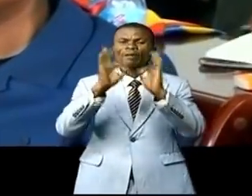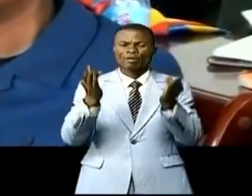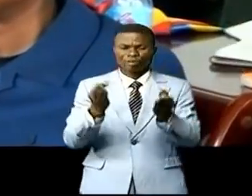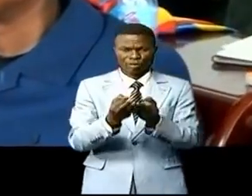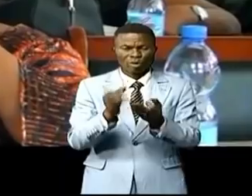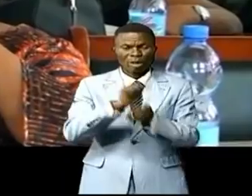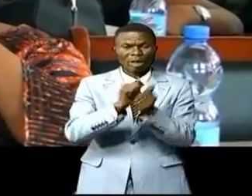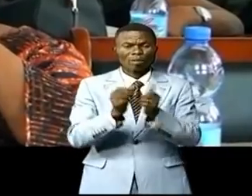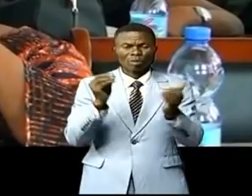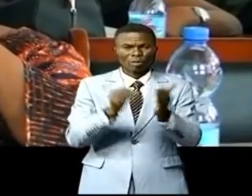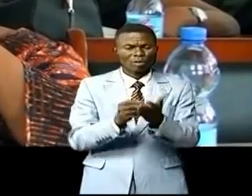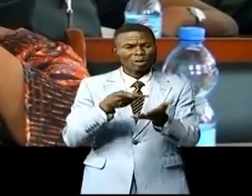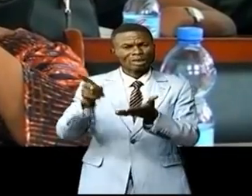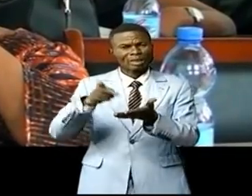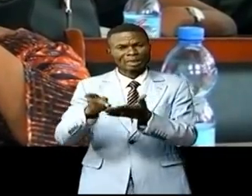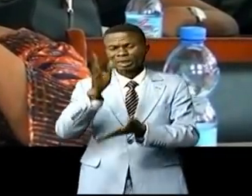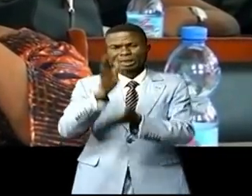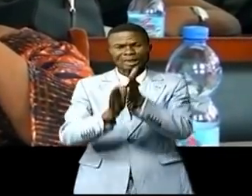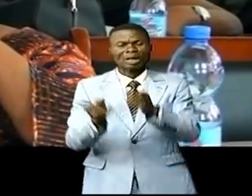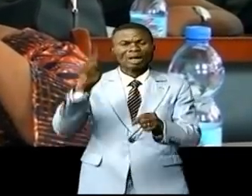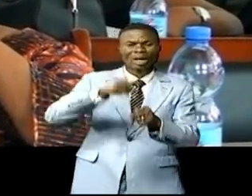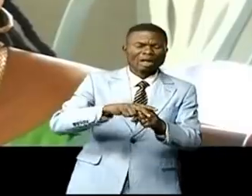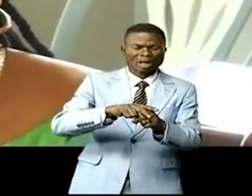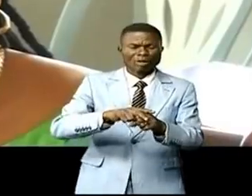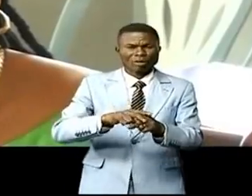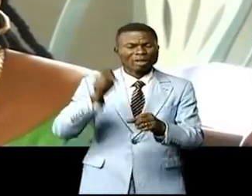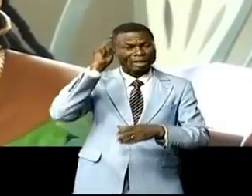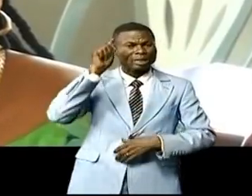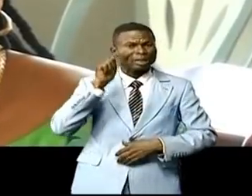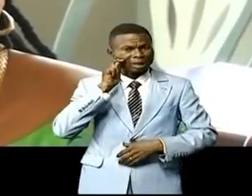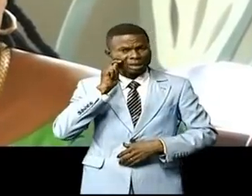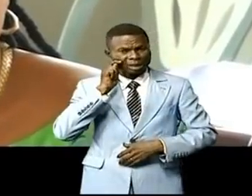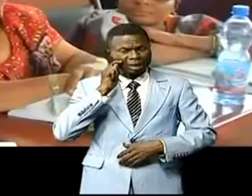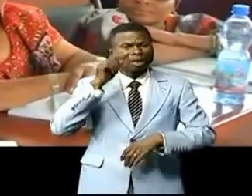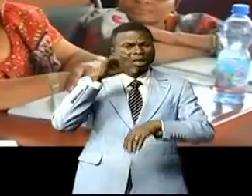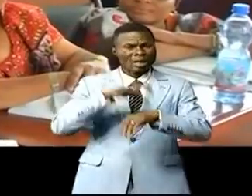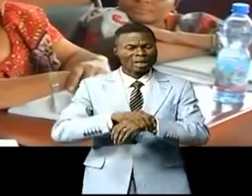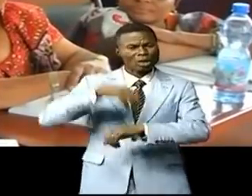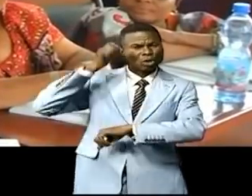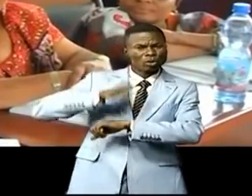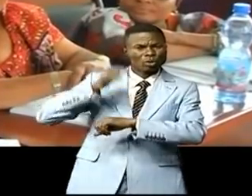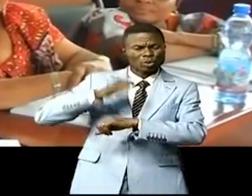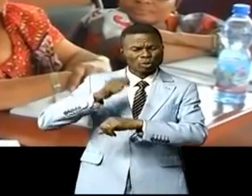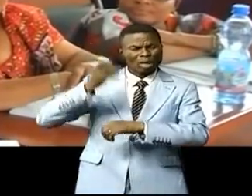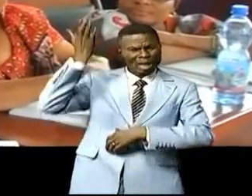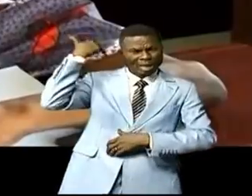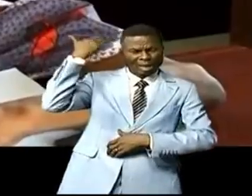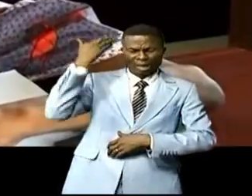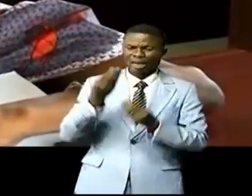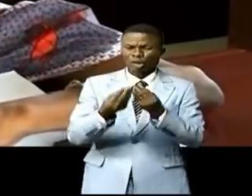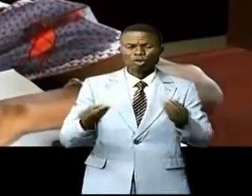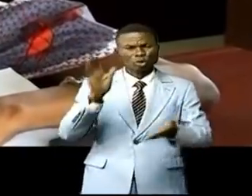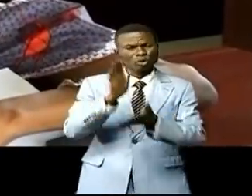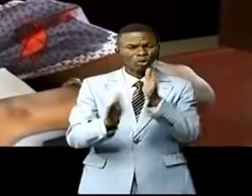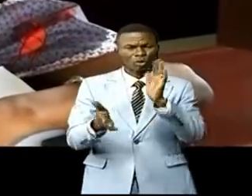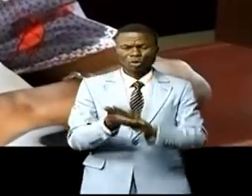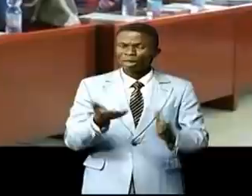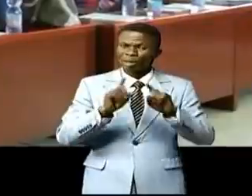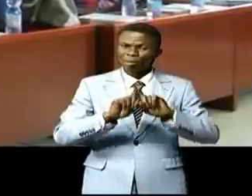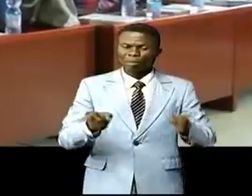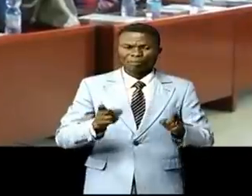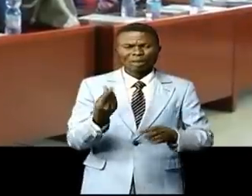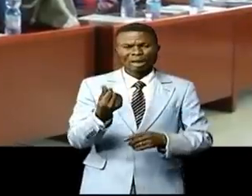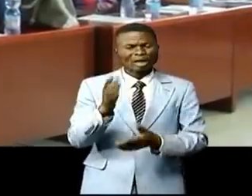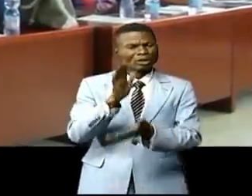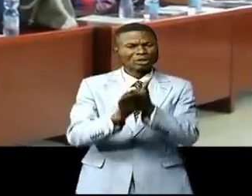la non-indemnisation des victimes de violences sexuelles détenant des jugements rendus, aussi l'insuffisance des moyens